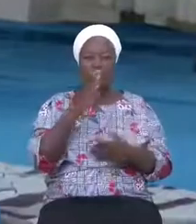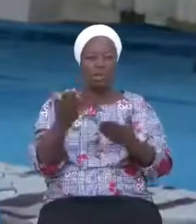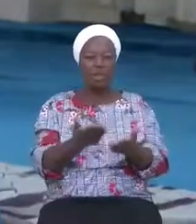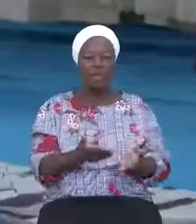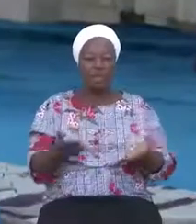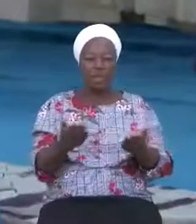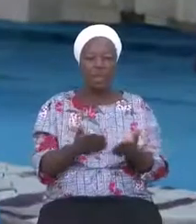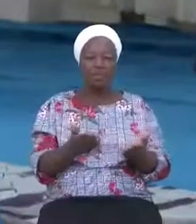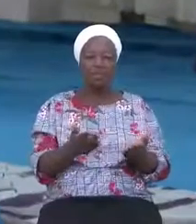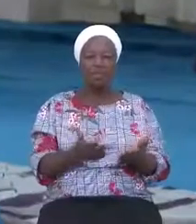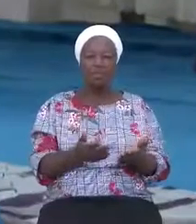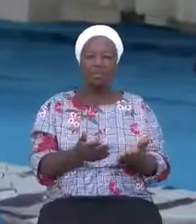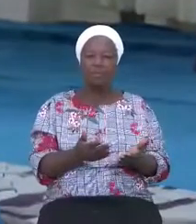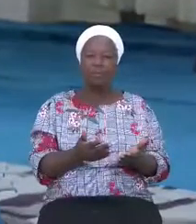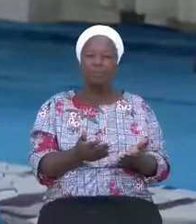Dressons trois tentes.